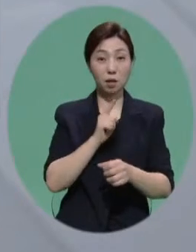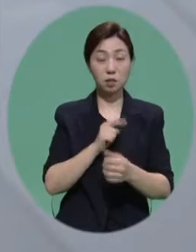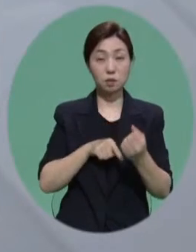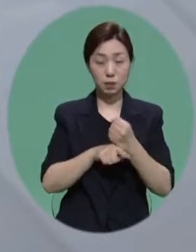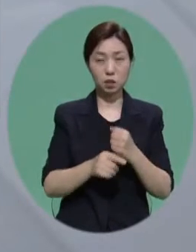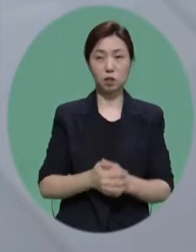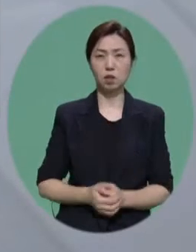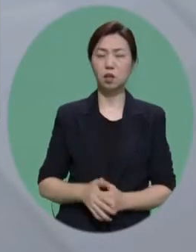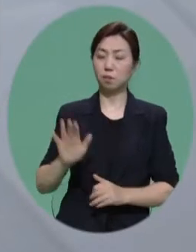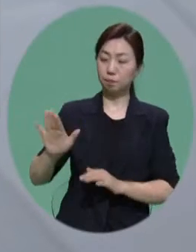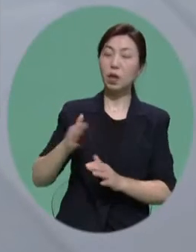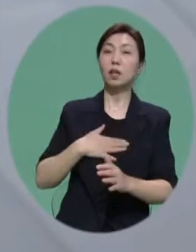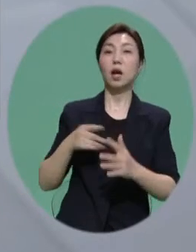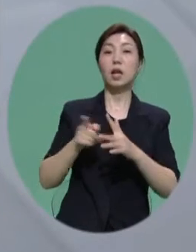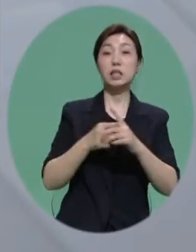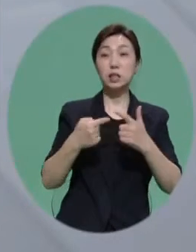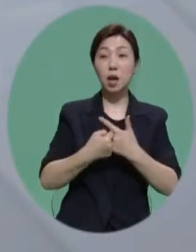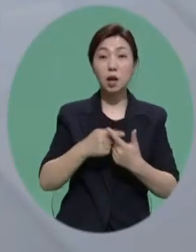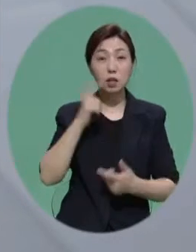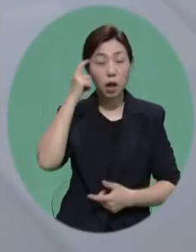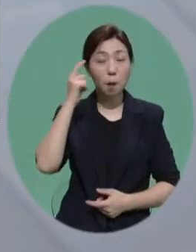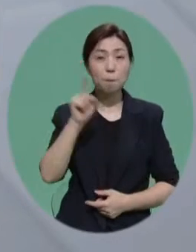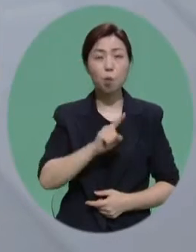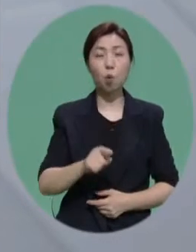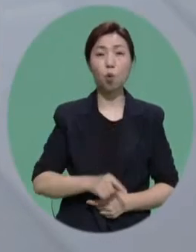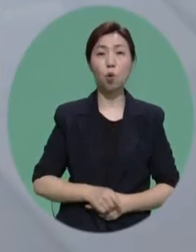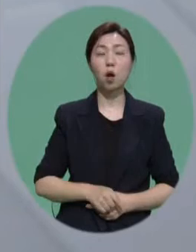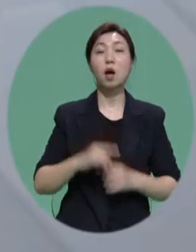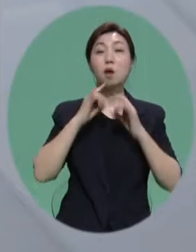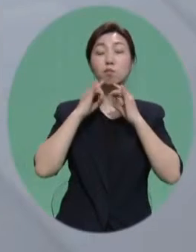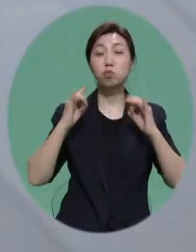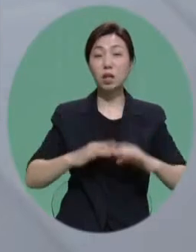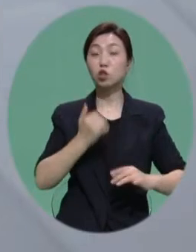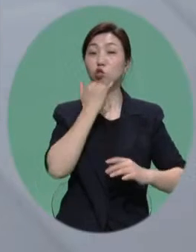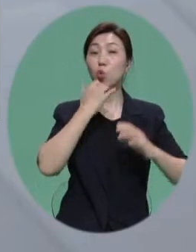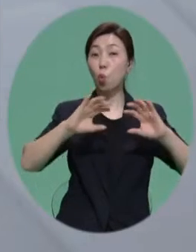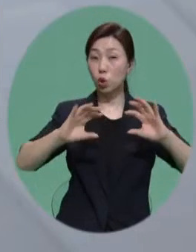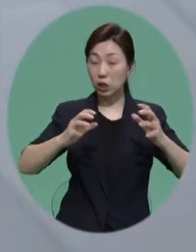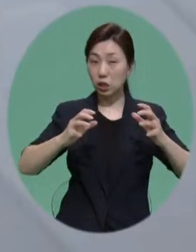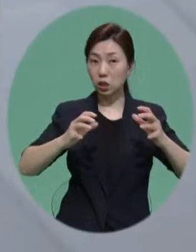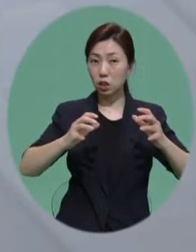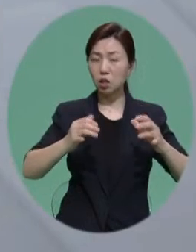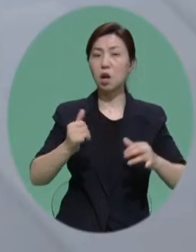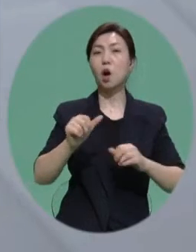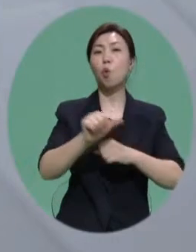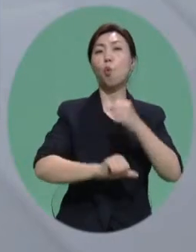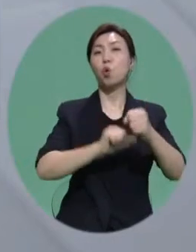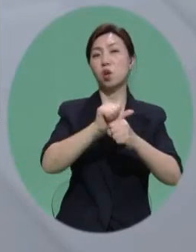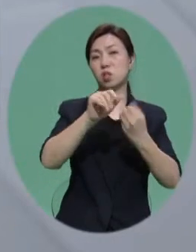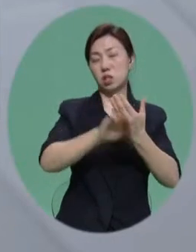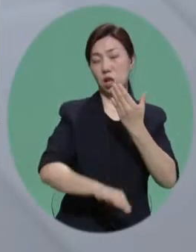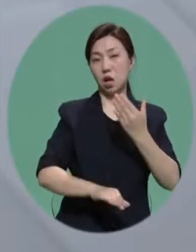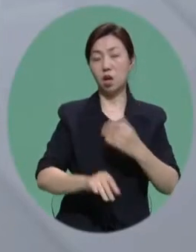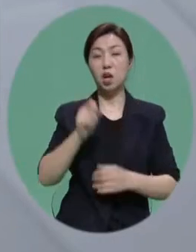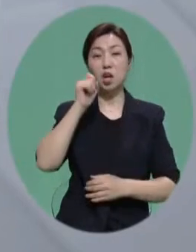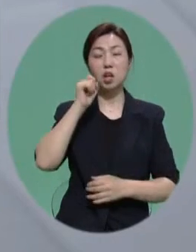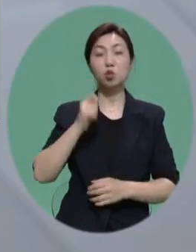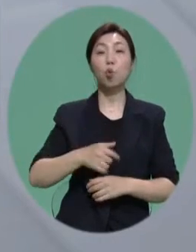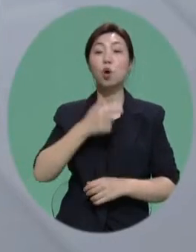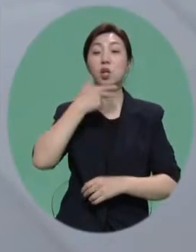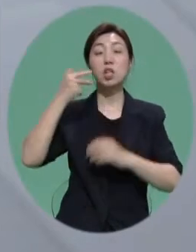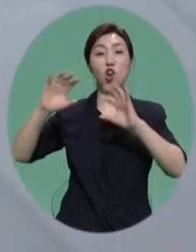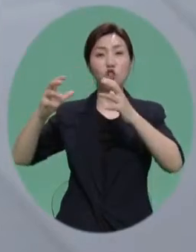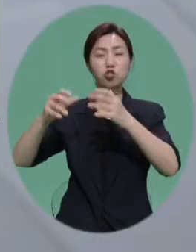또 저 독액 이런데다 5년이 하구요 그리고 영국 같은 된 6개월 이 합니다 지금 그